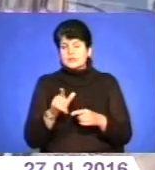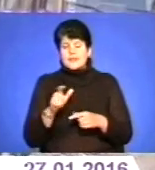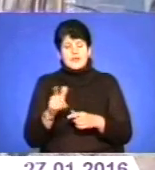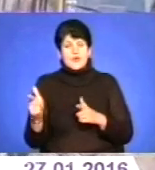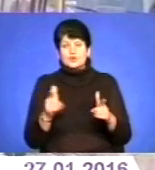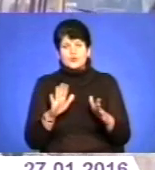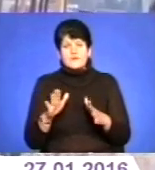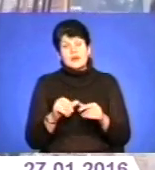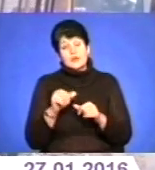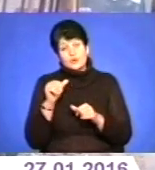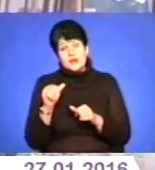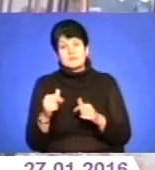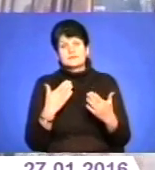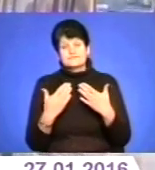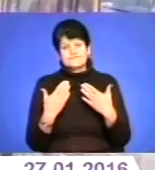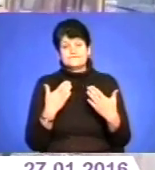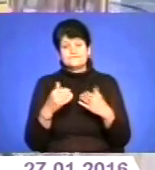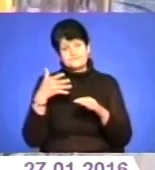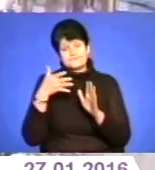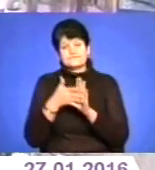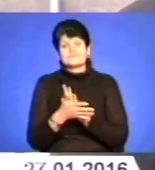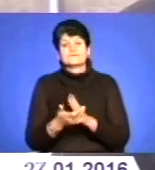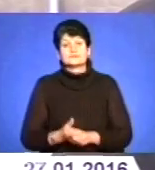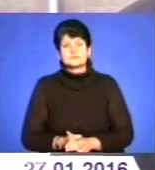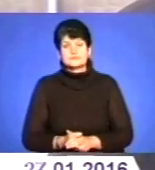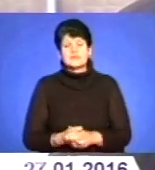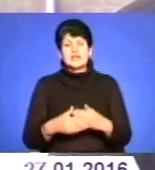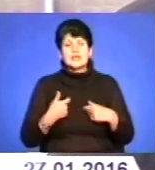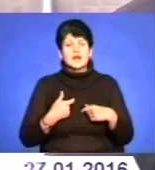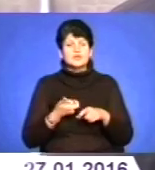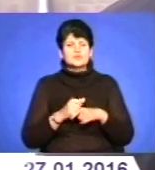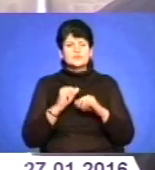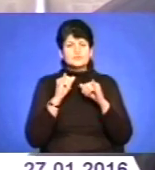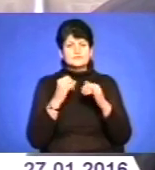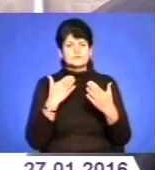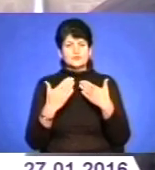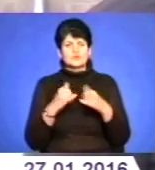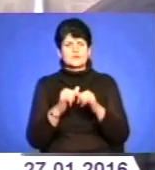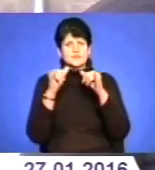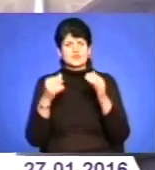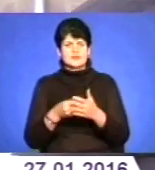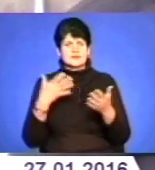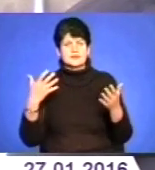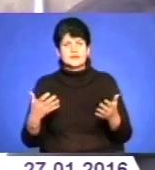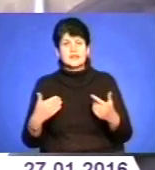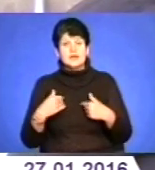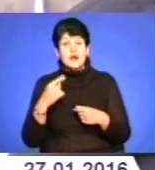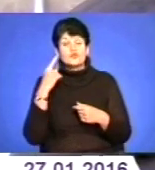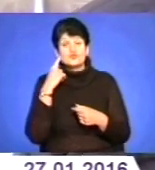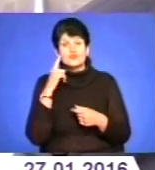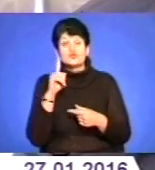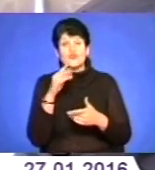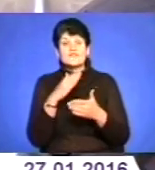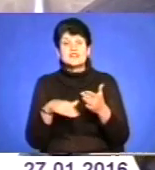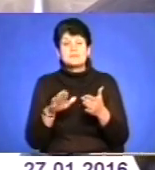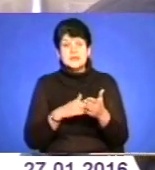але деякі люди ставляться до перевізників з розумінням. Я дуже негативно відношуся до повищення цін. А я чув, що ще